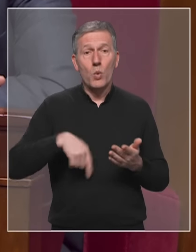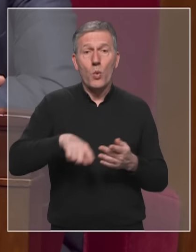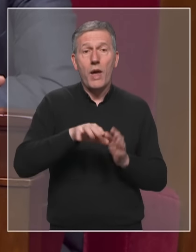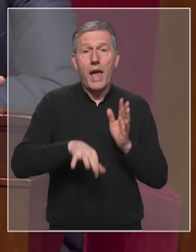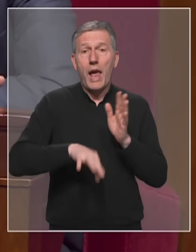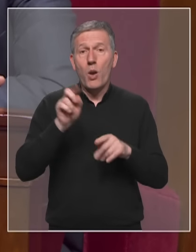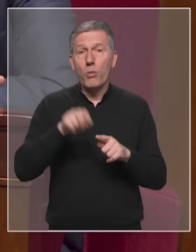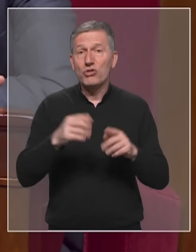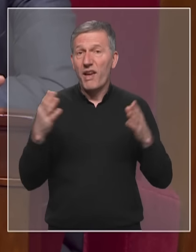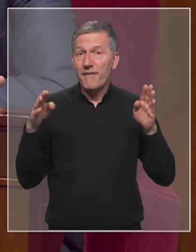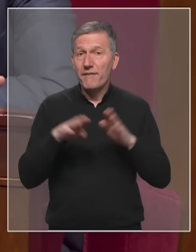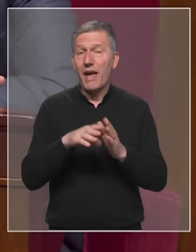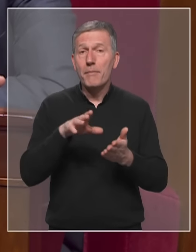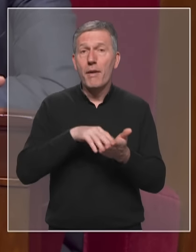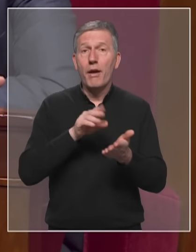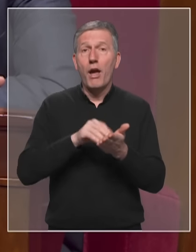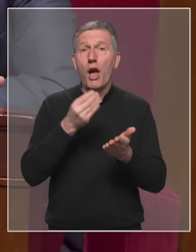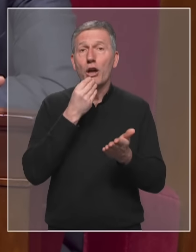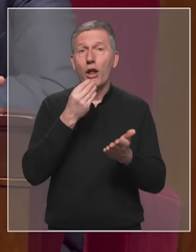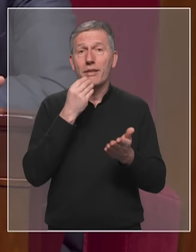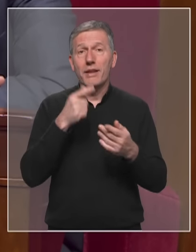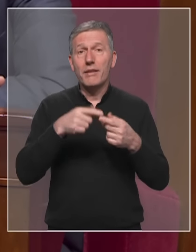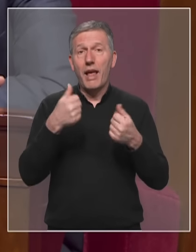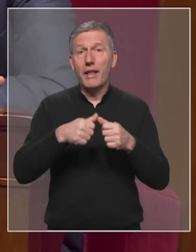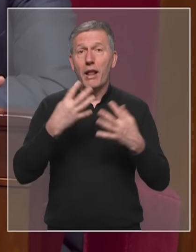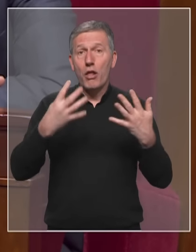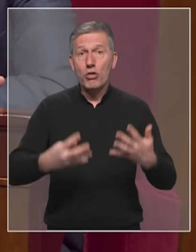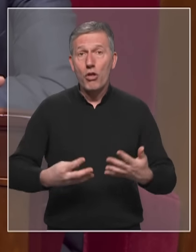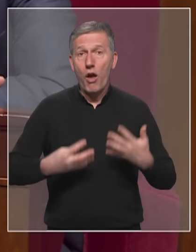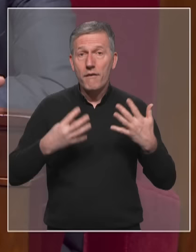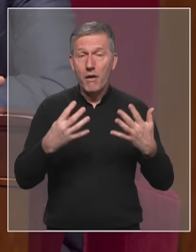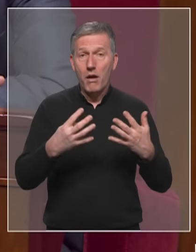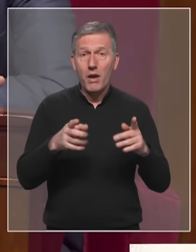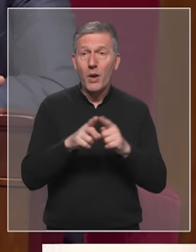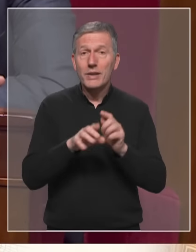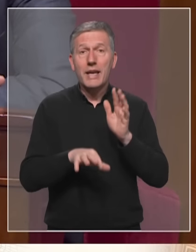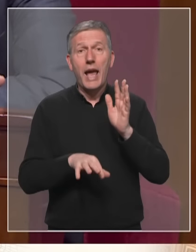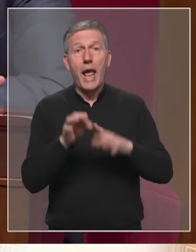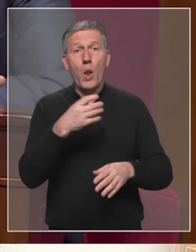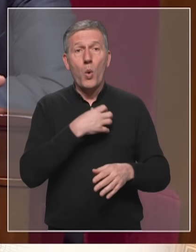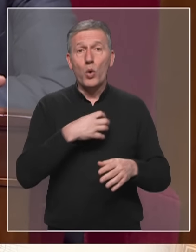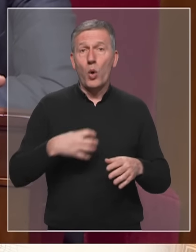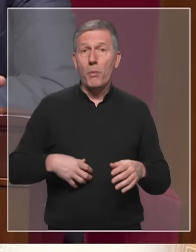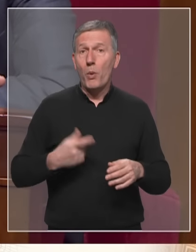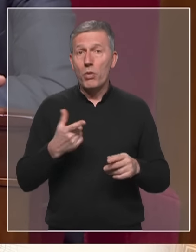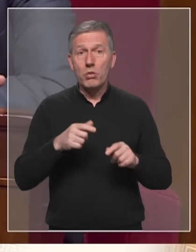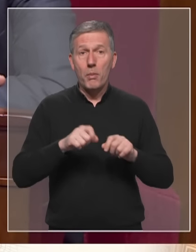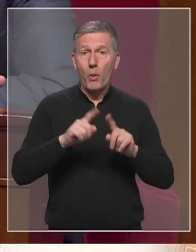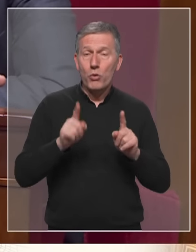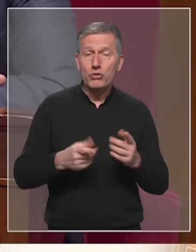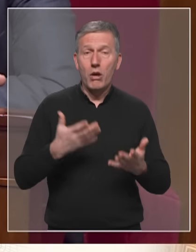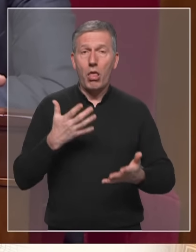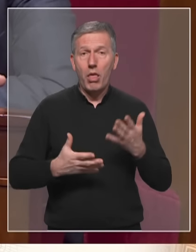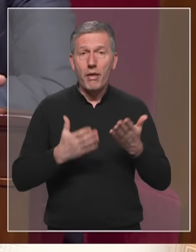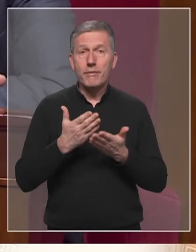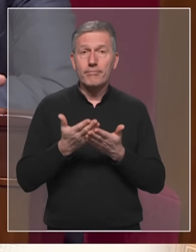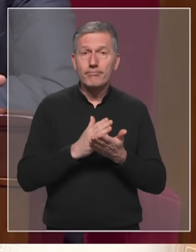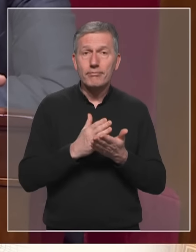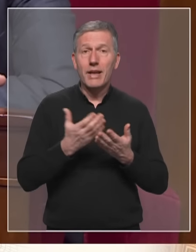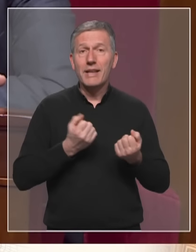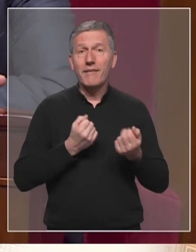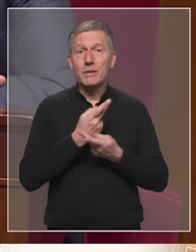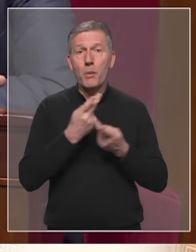et internats pendant 9 ans. Dans nos communes, les élus préparent leur budget dans l'incertitude et dans l'angoisse de devoir renoncer à des services